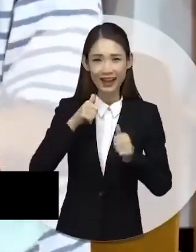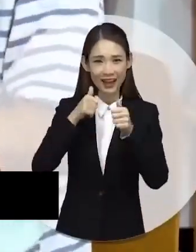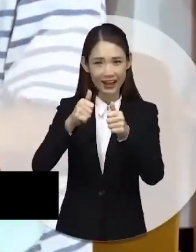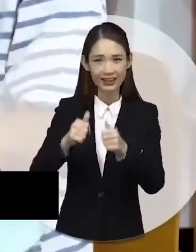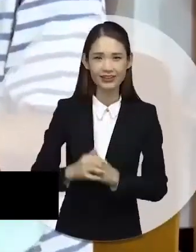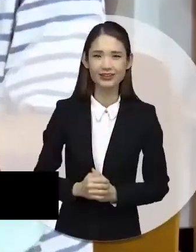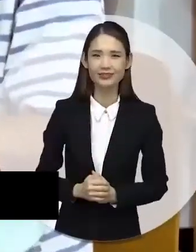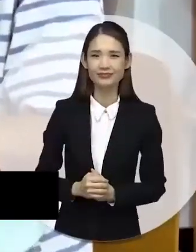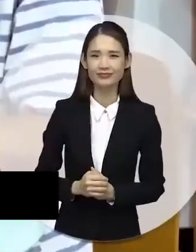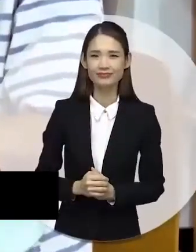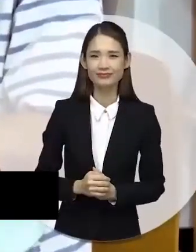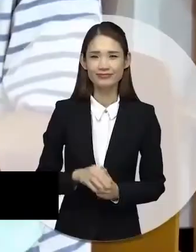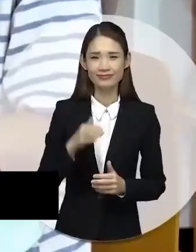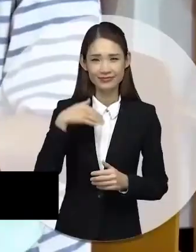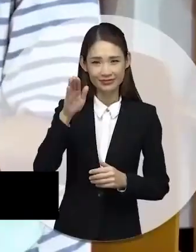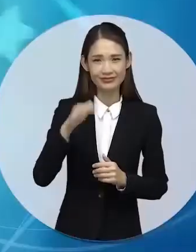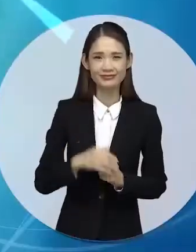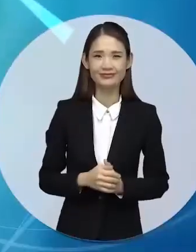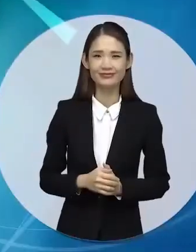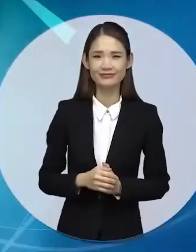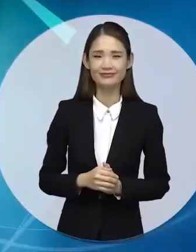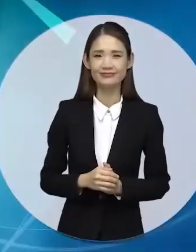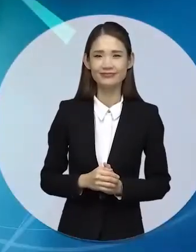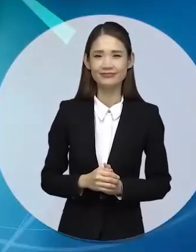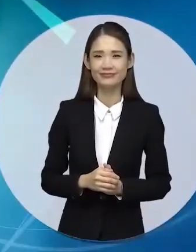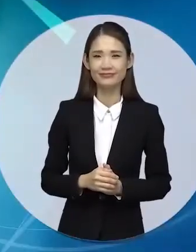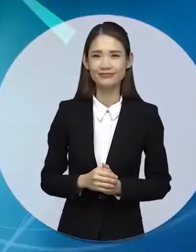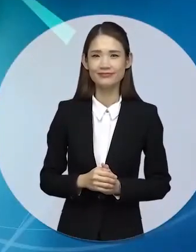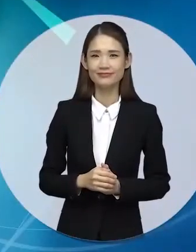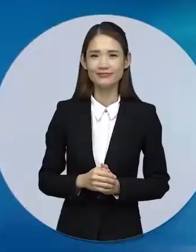가자. 좋아. 고고.